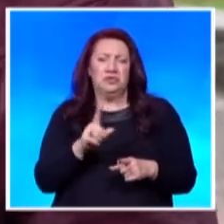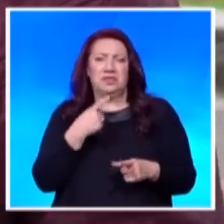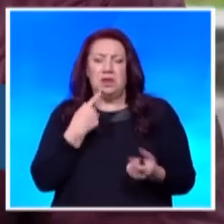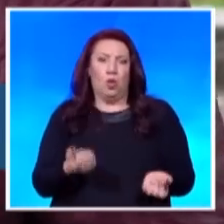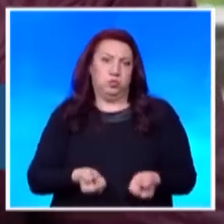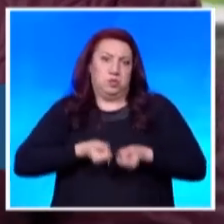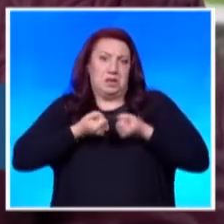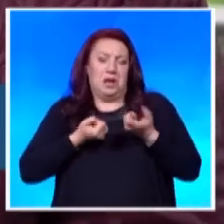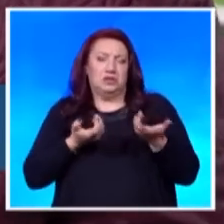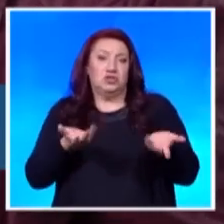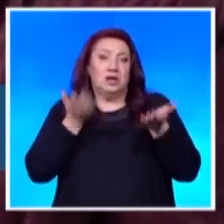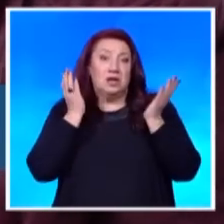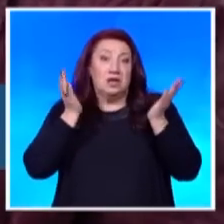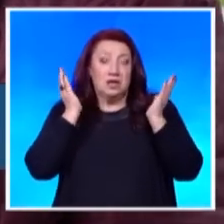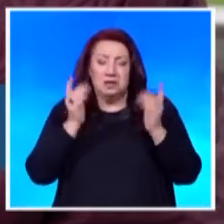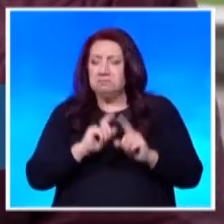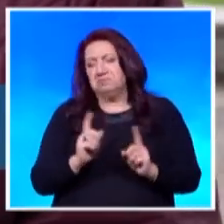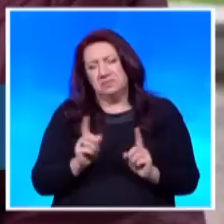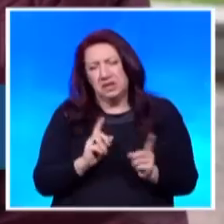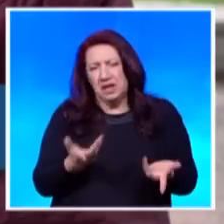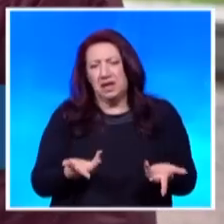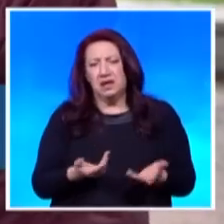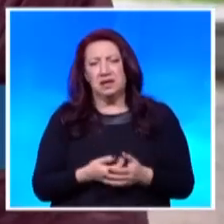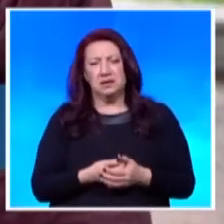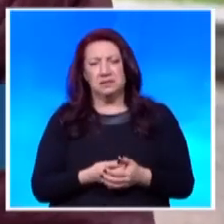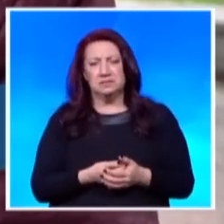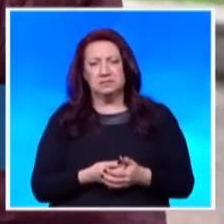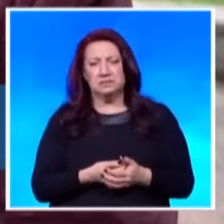фрапиращо, не е нещо, което може да